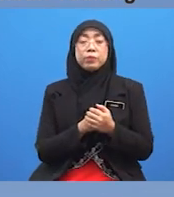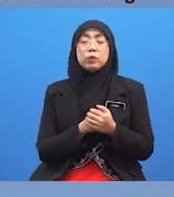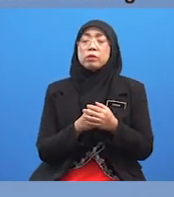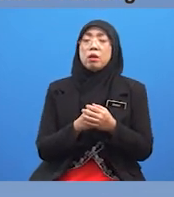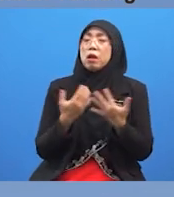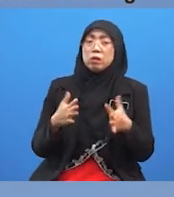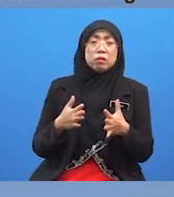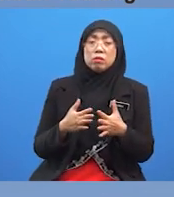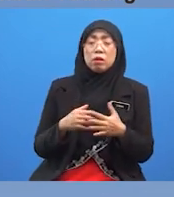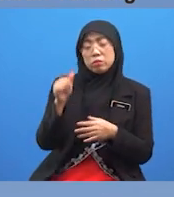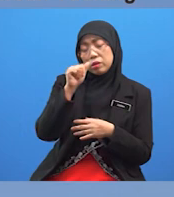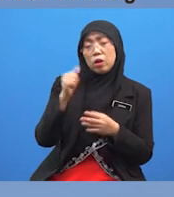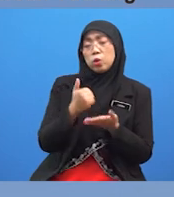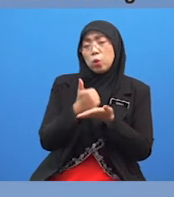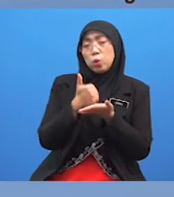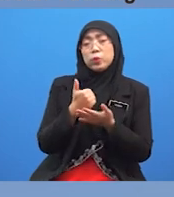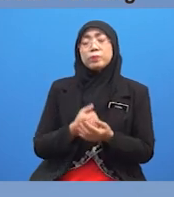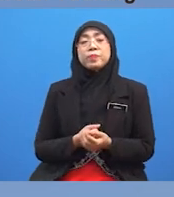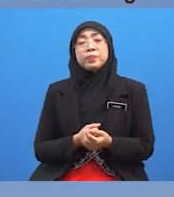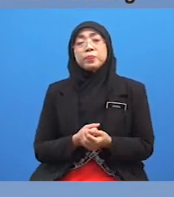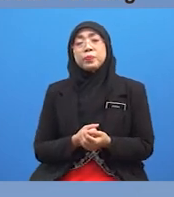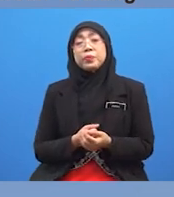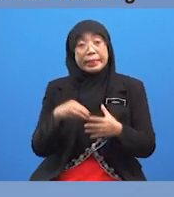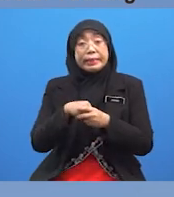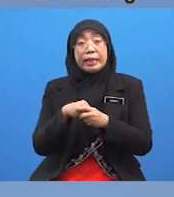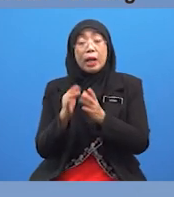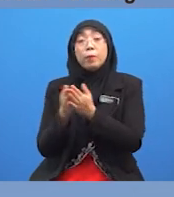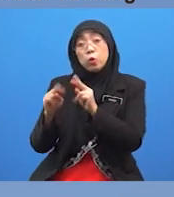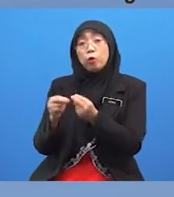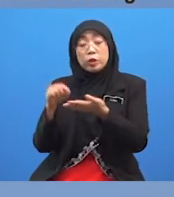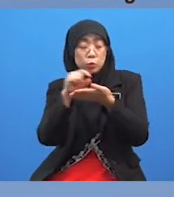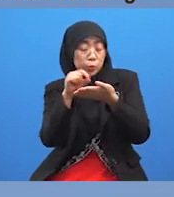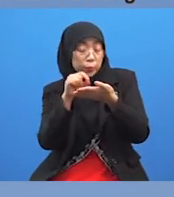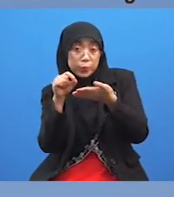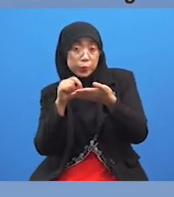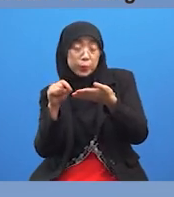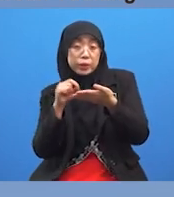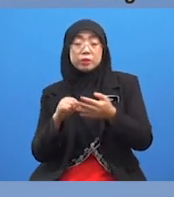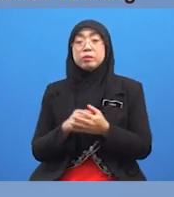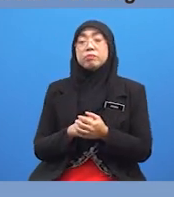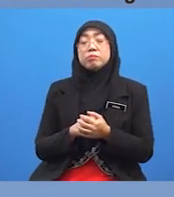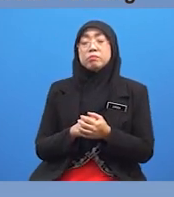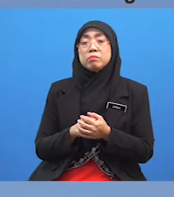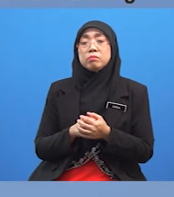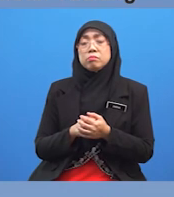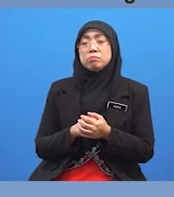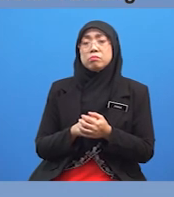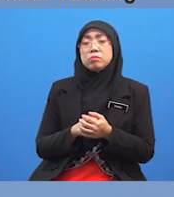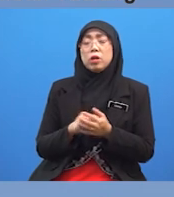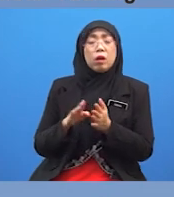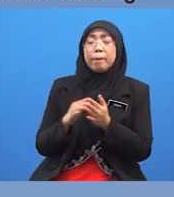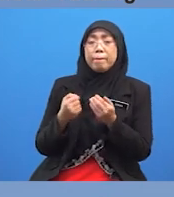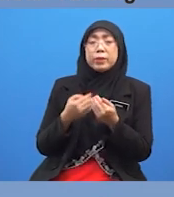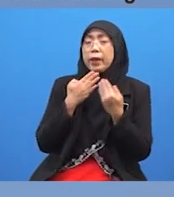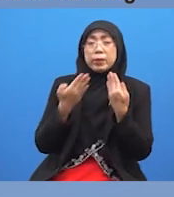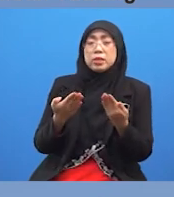Allah. Pengarangnya, Christmas, mencatatkan bahawa watak Sudin bersyukur kepada Allah kerana dia tidak